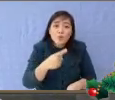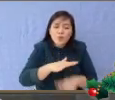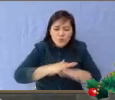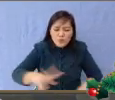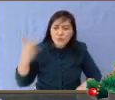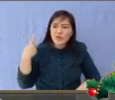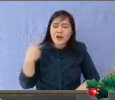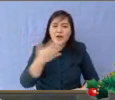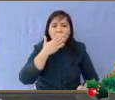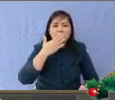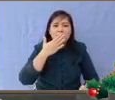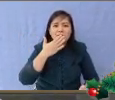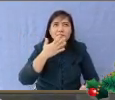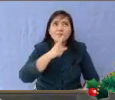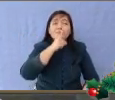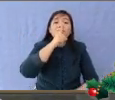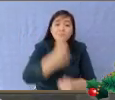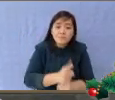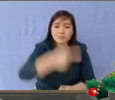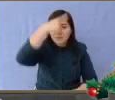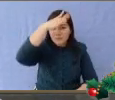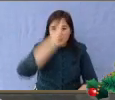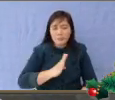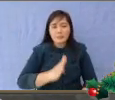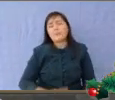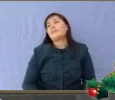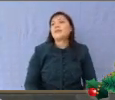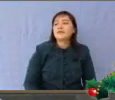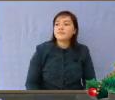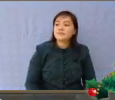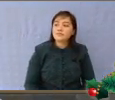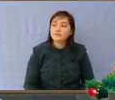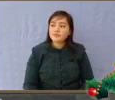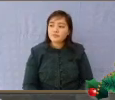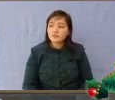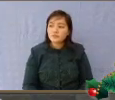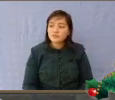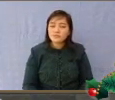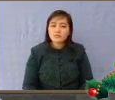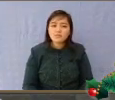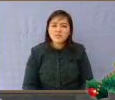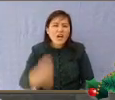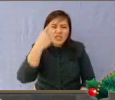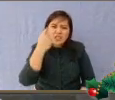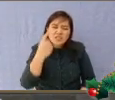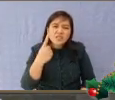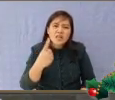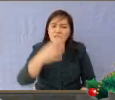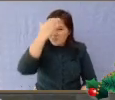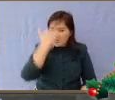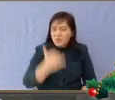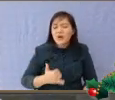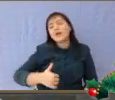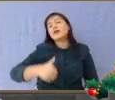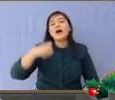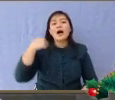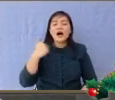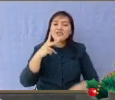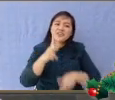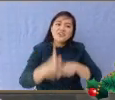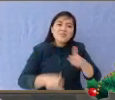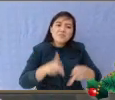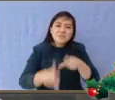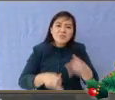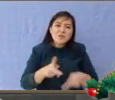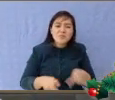there. Naunawaan niyo ba, mga kapatid, kung bakit po yung mga unbeliever hindi naniniwala sa atin? Oh, yeah. Kasalanan din po nating mga